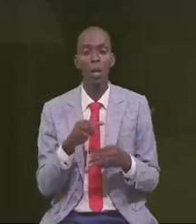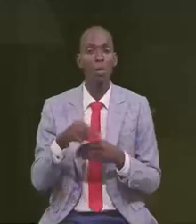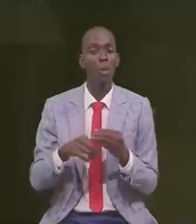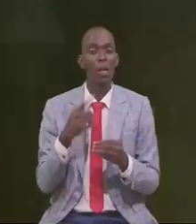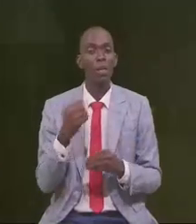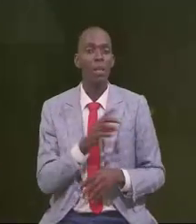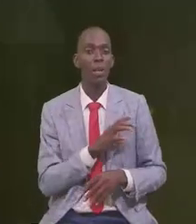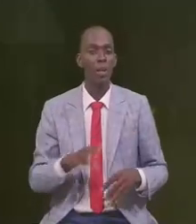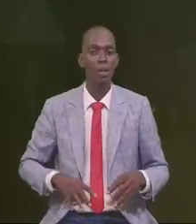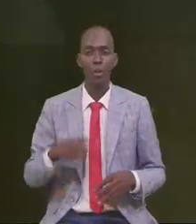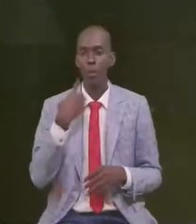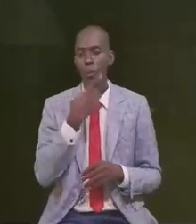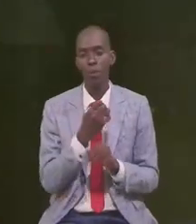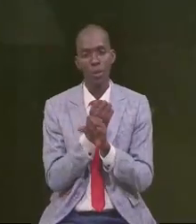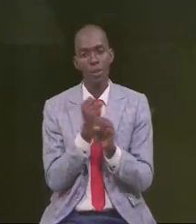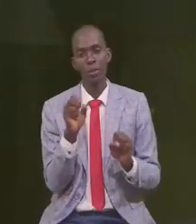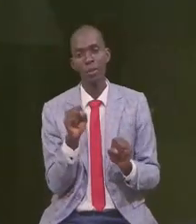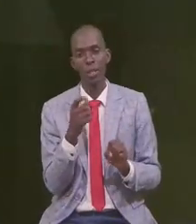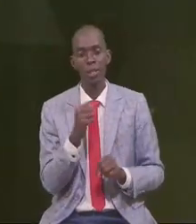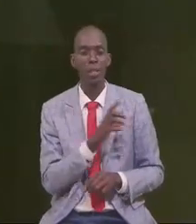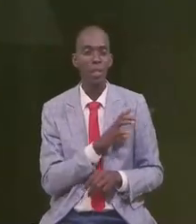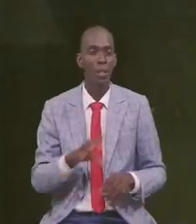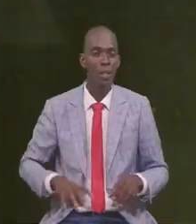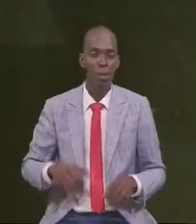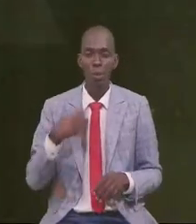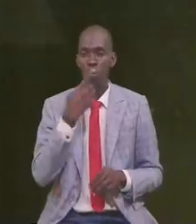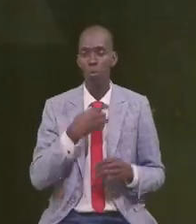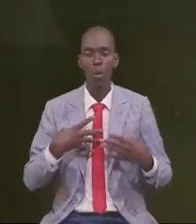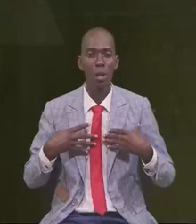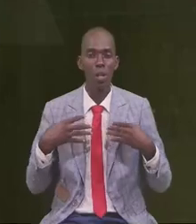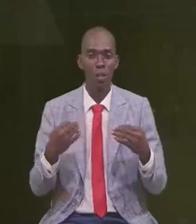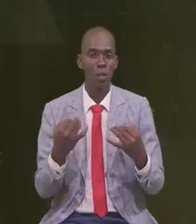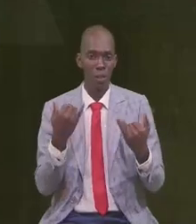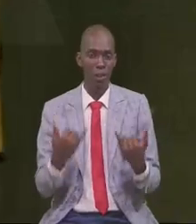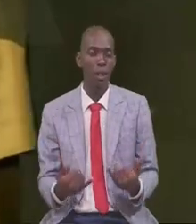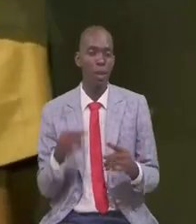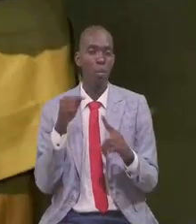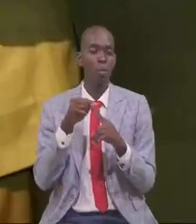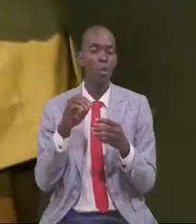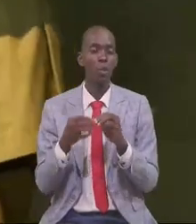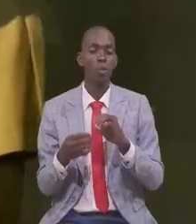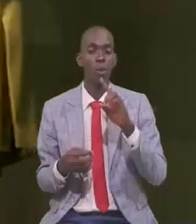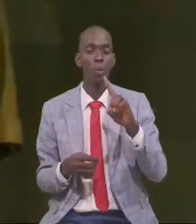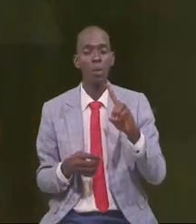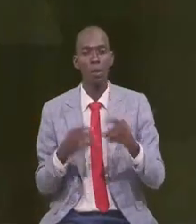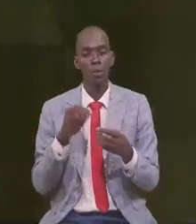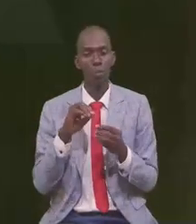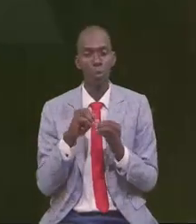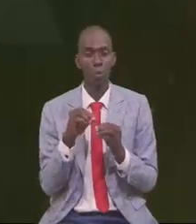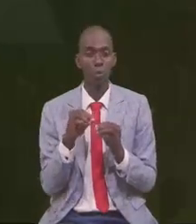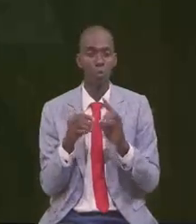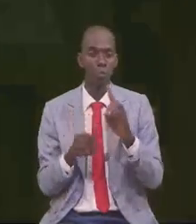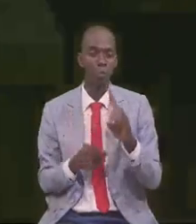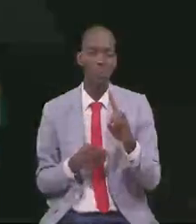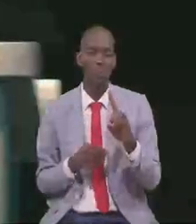qui sauve, le Christ qui guérit. Revenons au premier point. Premier point.